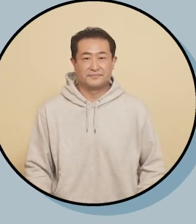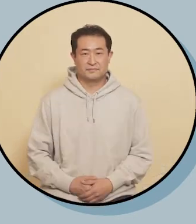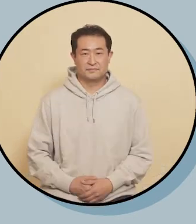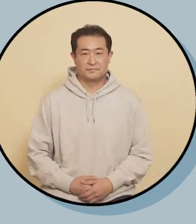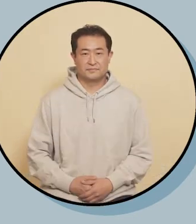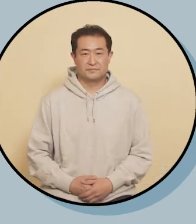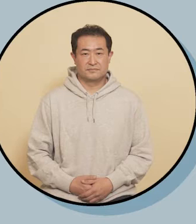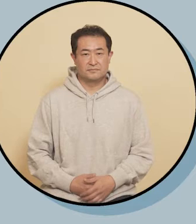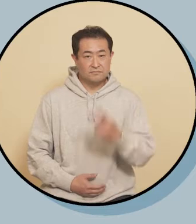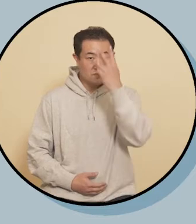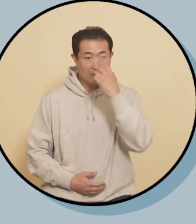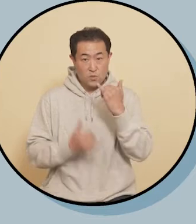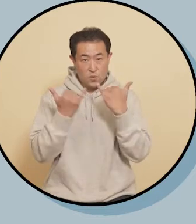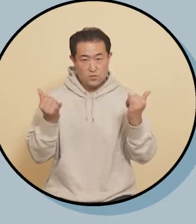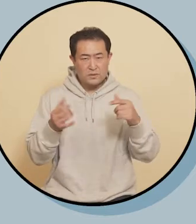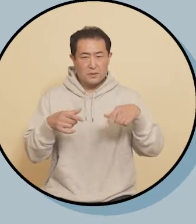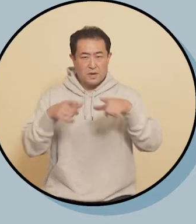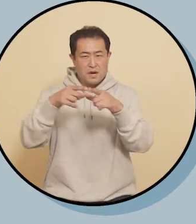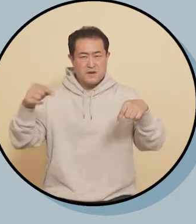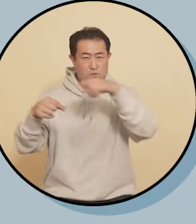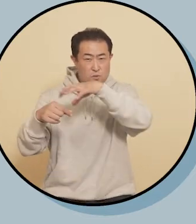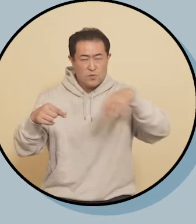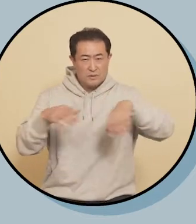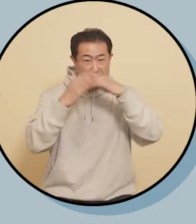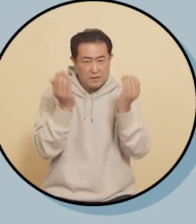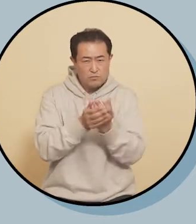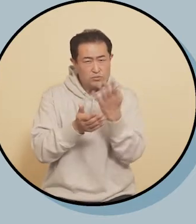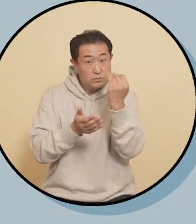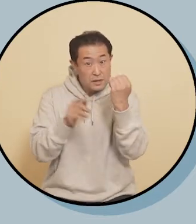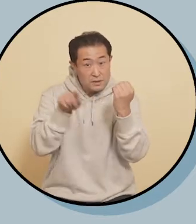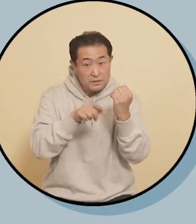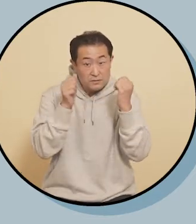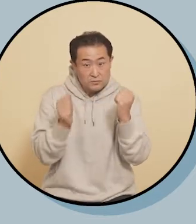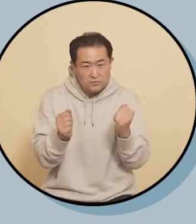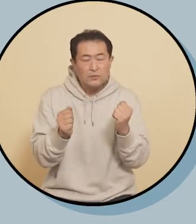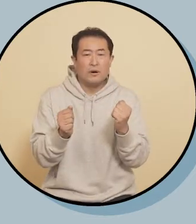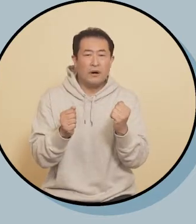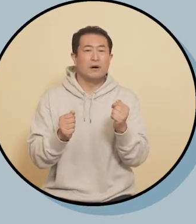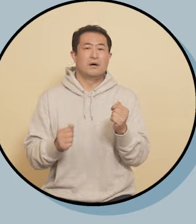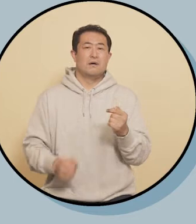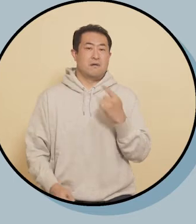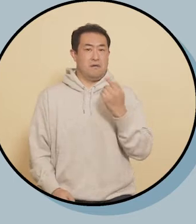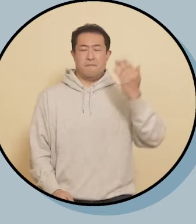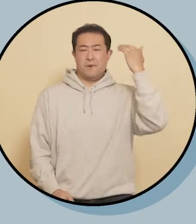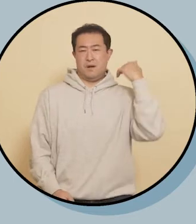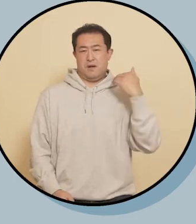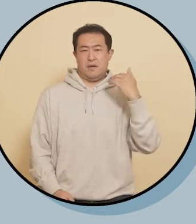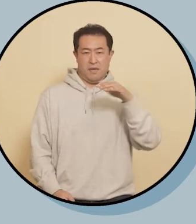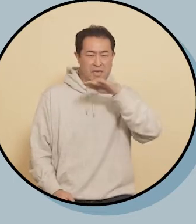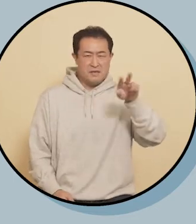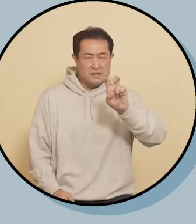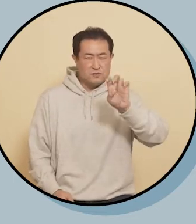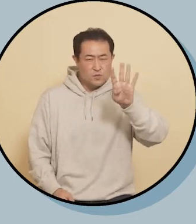状態という風に言っていいと思います全国にどれくらいいらっしゃるはいペイと平成24年調査